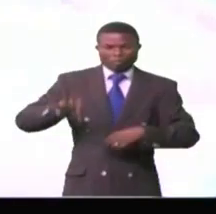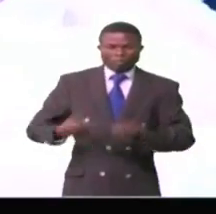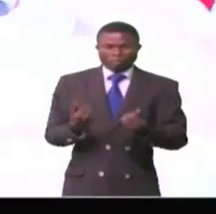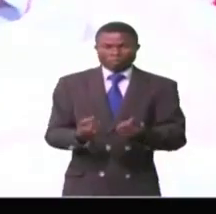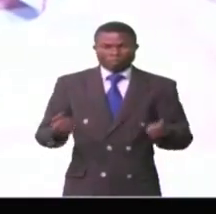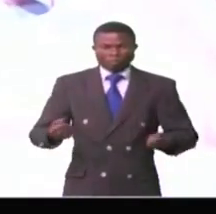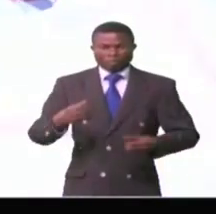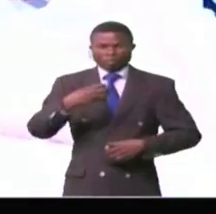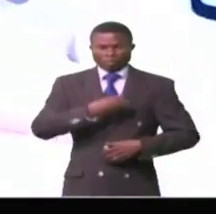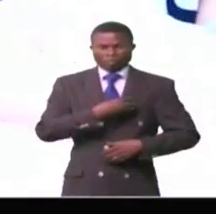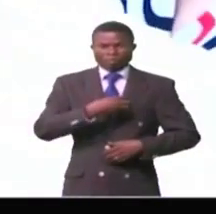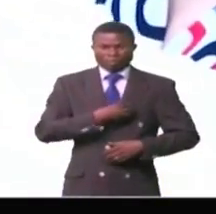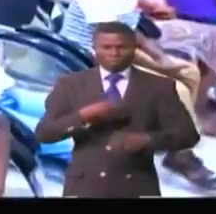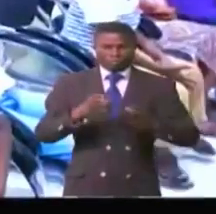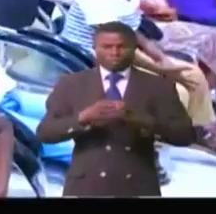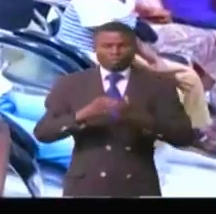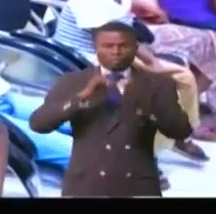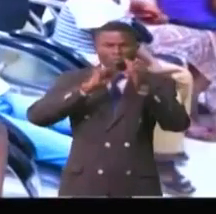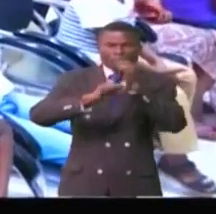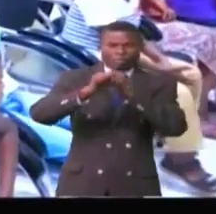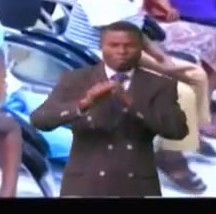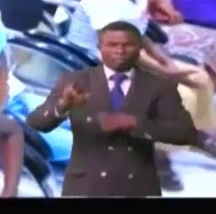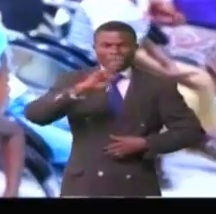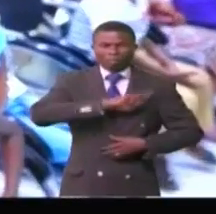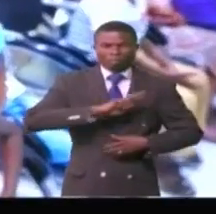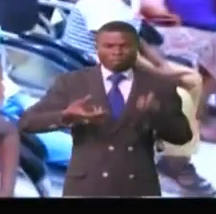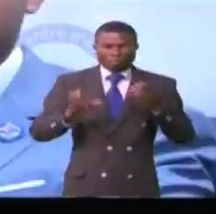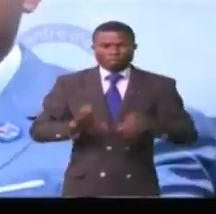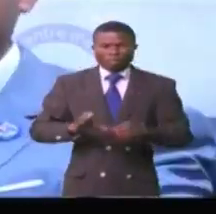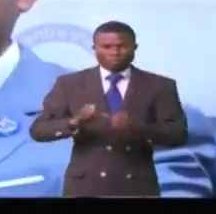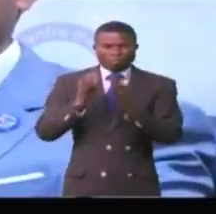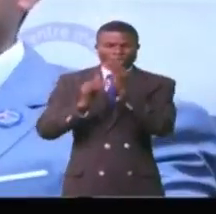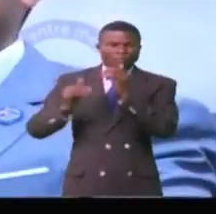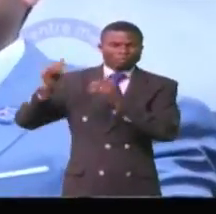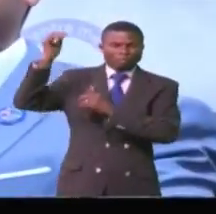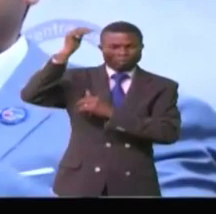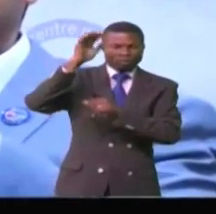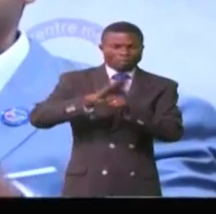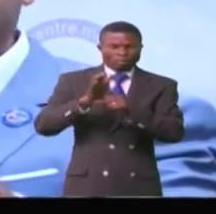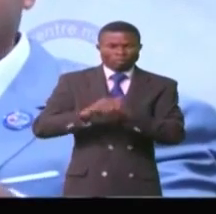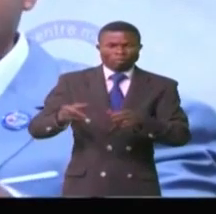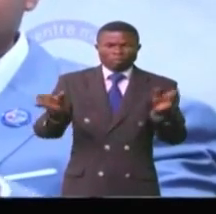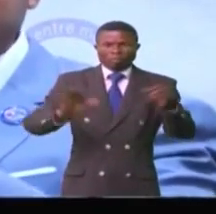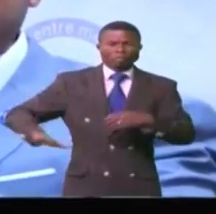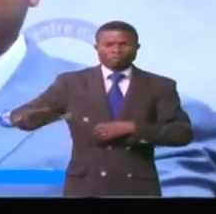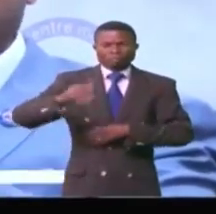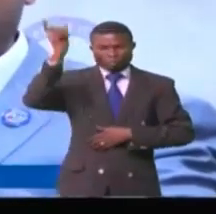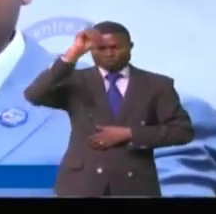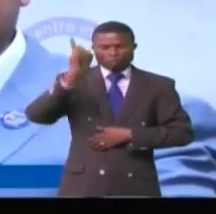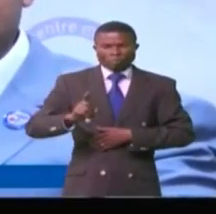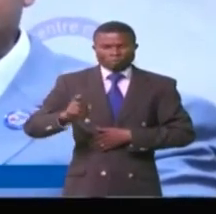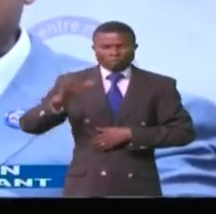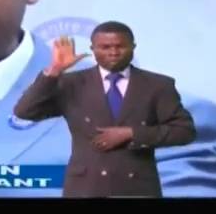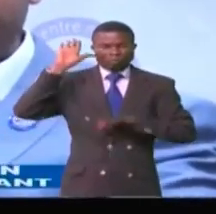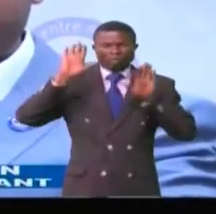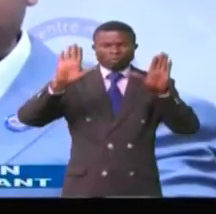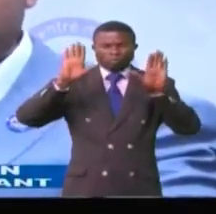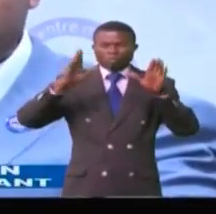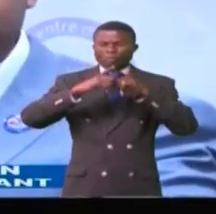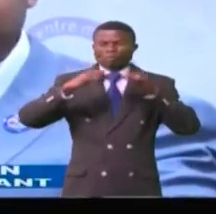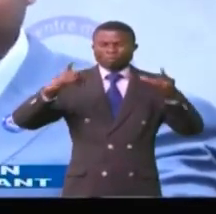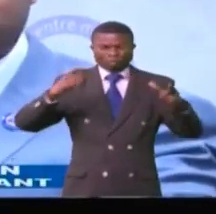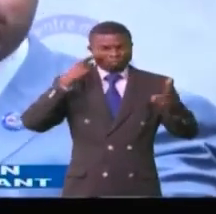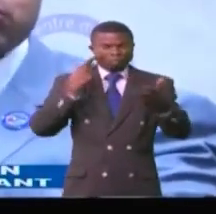enfants cardiopathes. Avec cette campagne, la RDC dépasse de loin de nombreux pays africains. C'est un exploit qui est remarquable